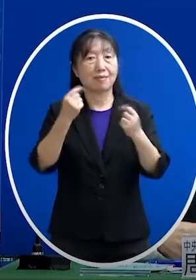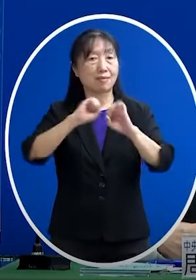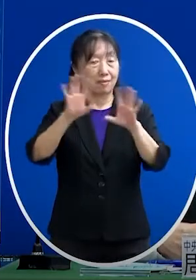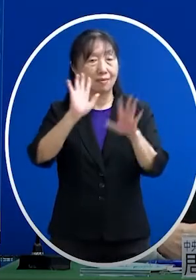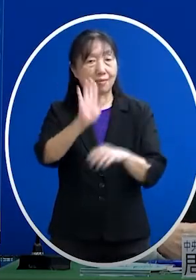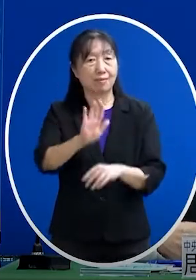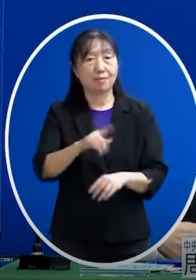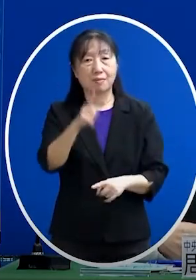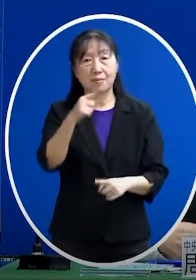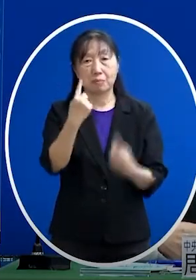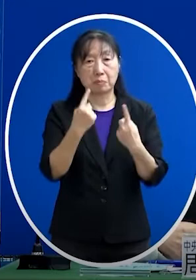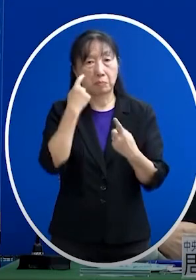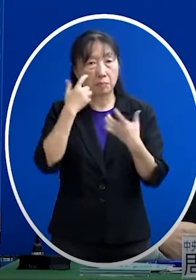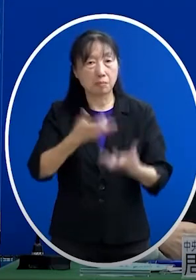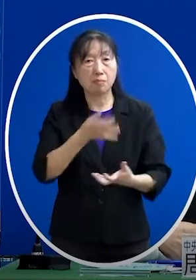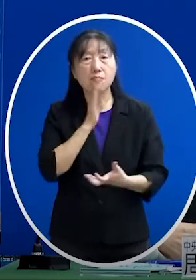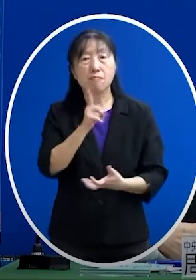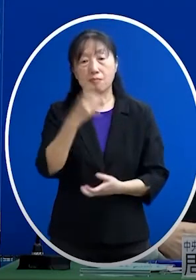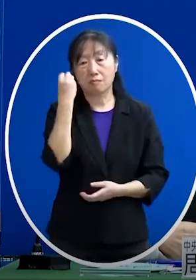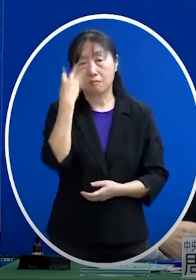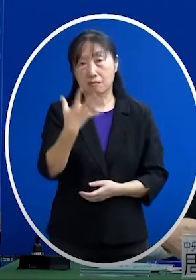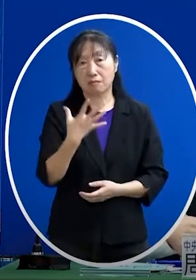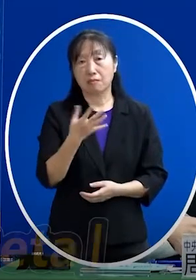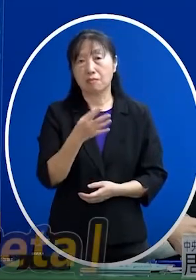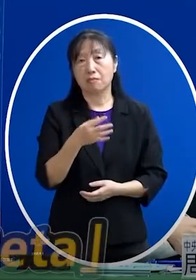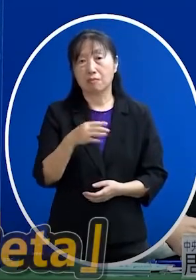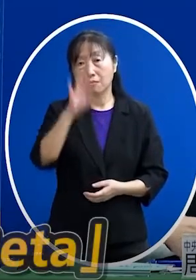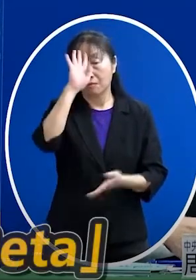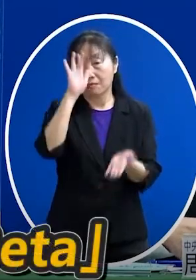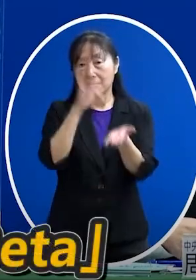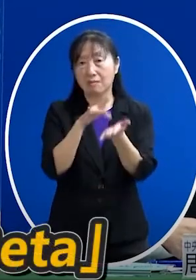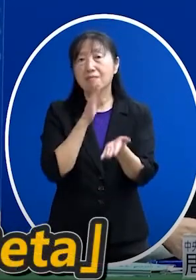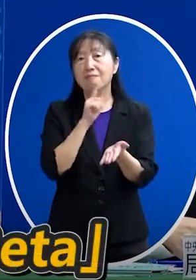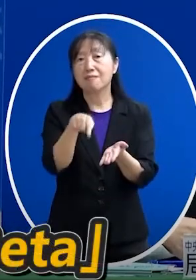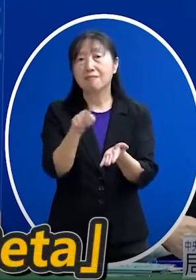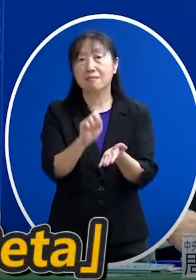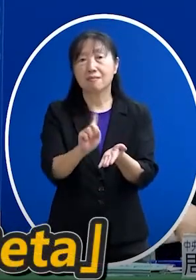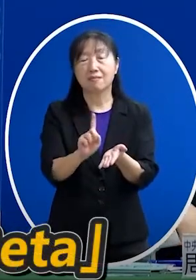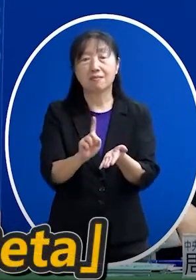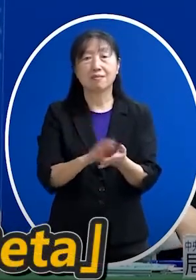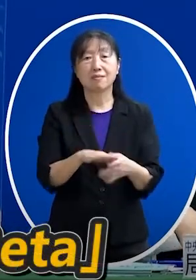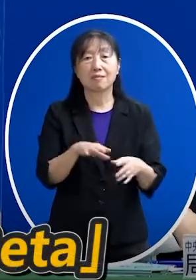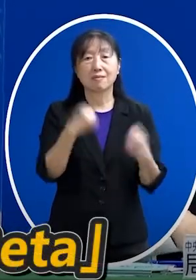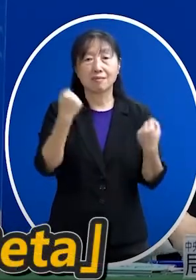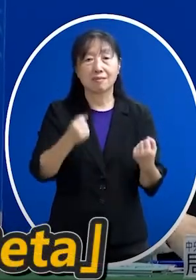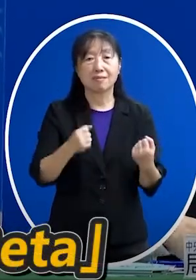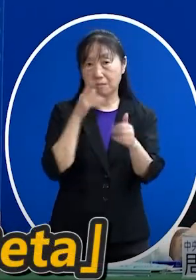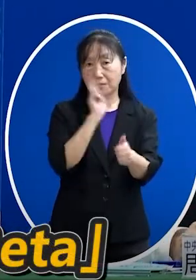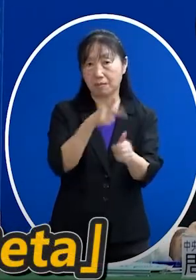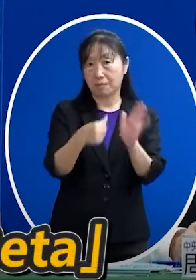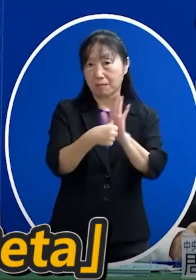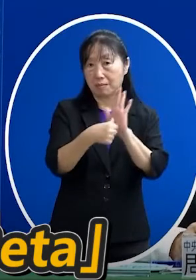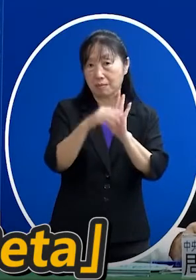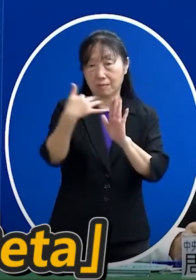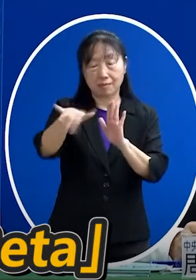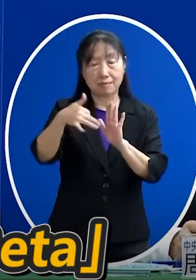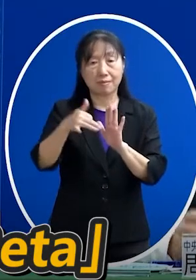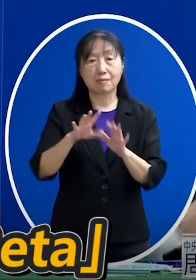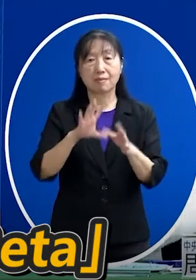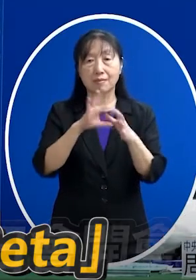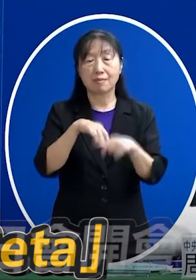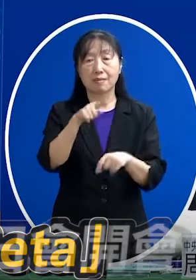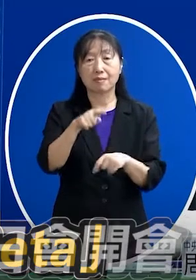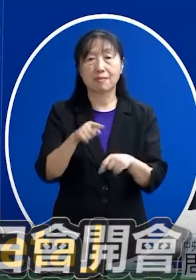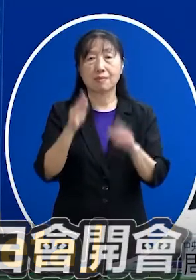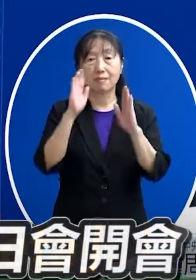较关切的这个新发现的这个变异株，特别是在南非这边的，正式的科学名